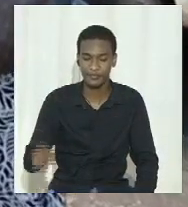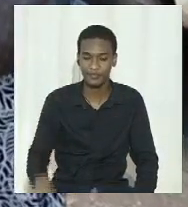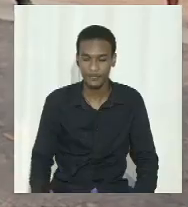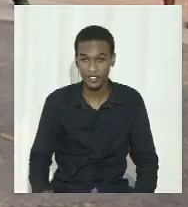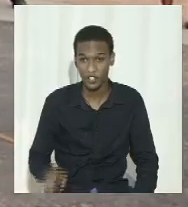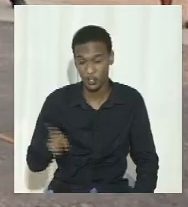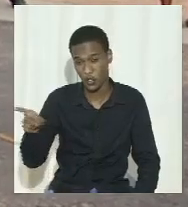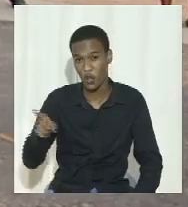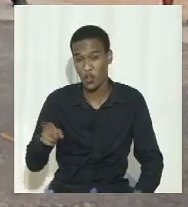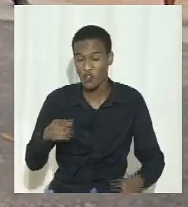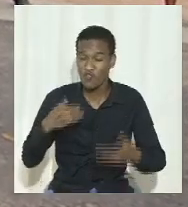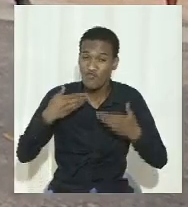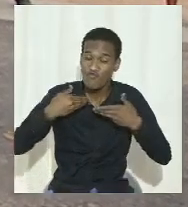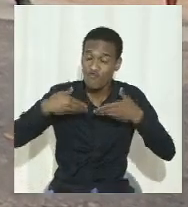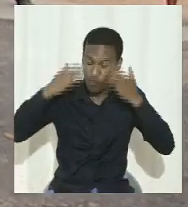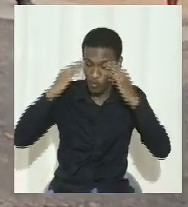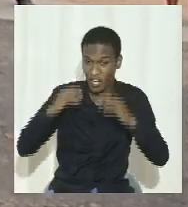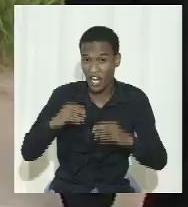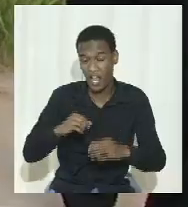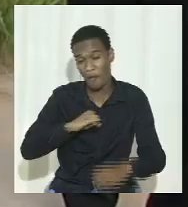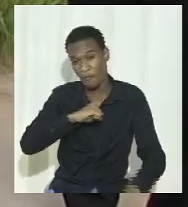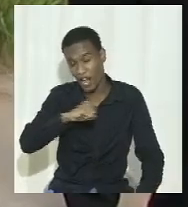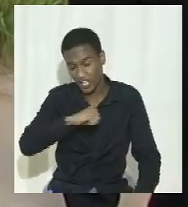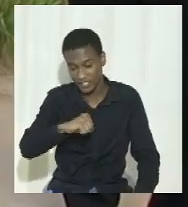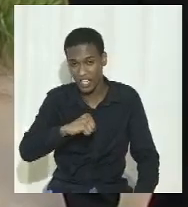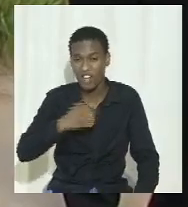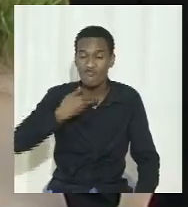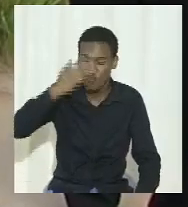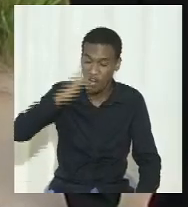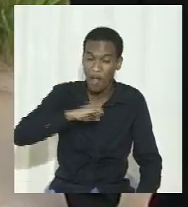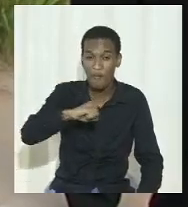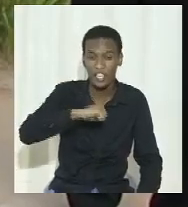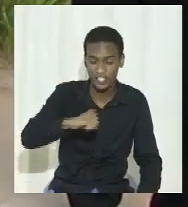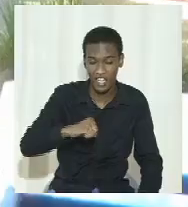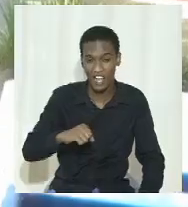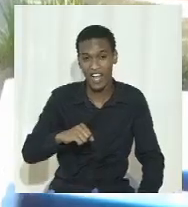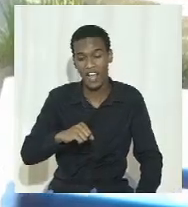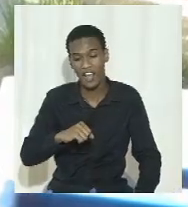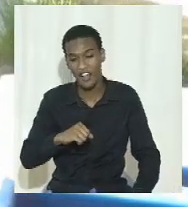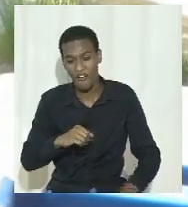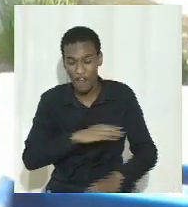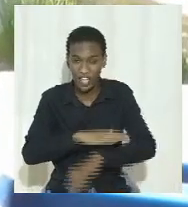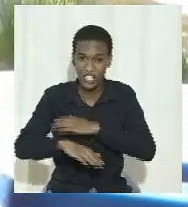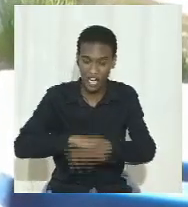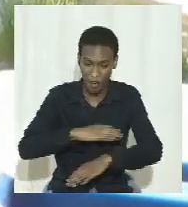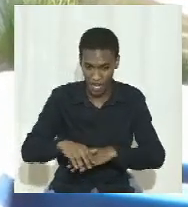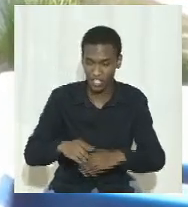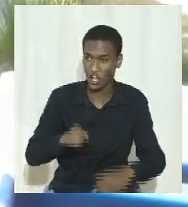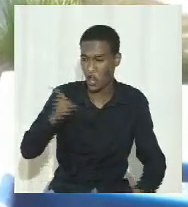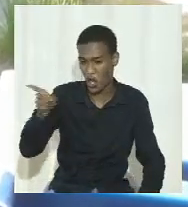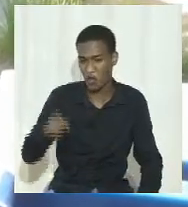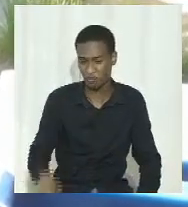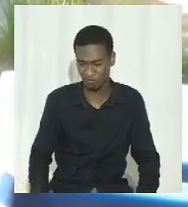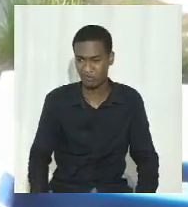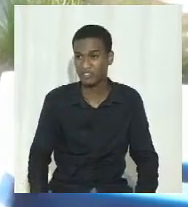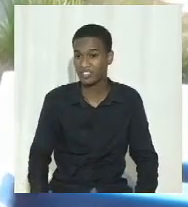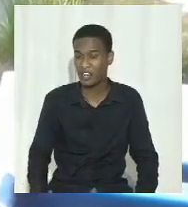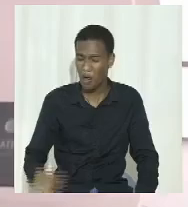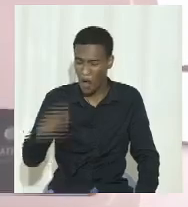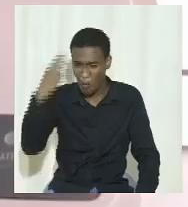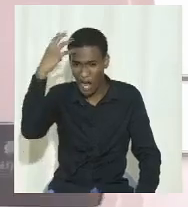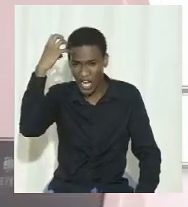Melaky ny fampian'ireo mpiasan'ny fahasalamana mamadibadika ireo marary. Somary narary zay ny tendako, marary ny lohako,